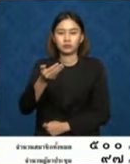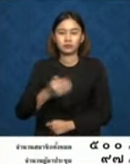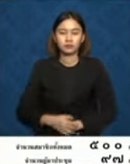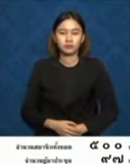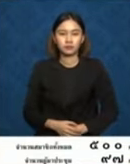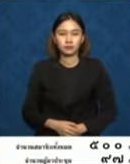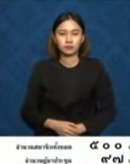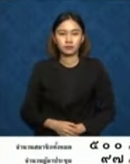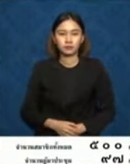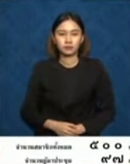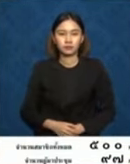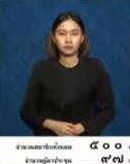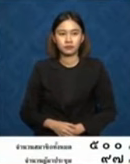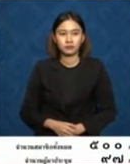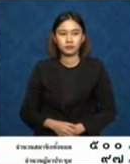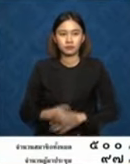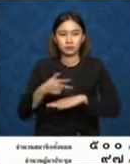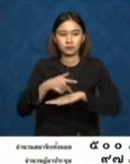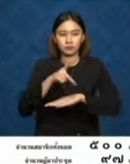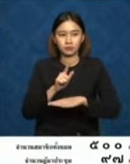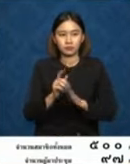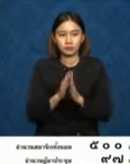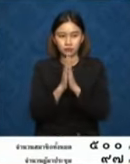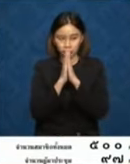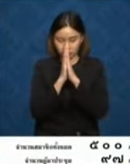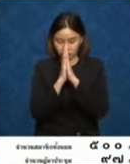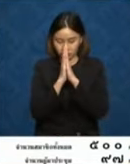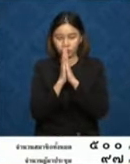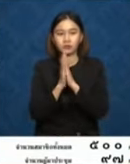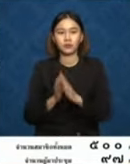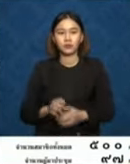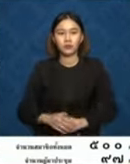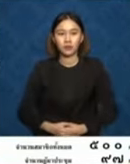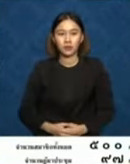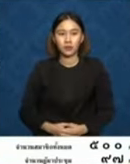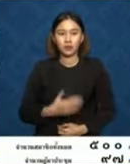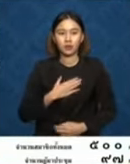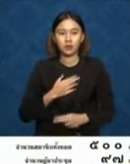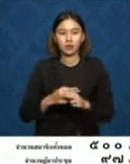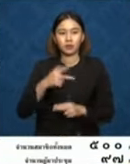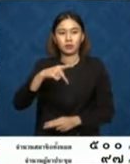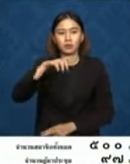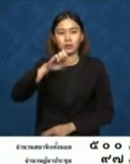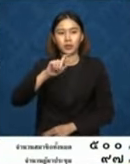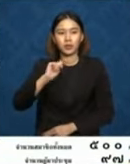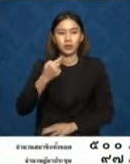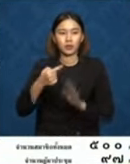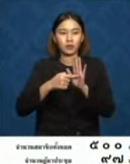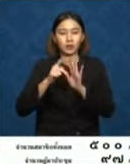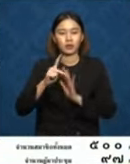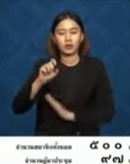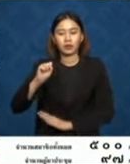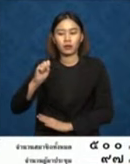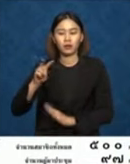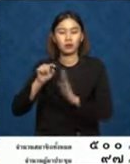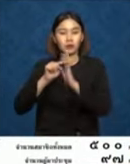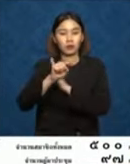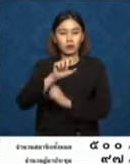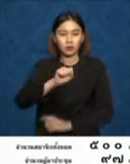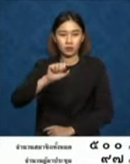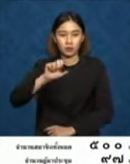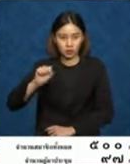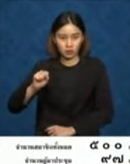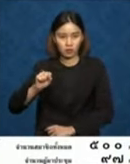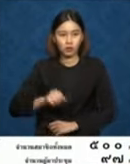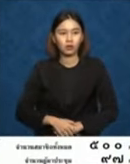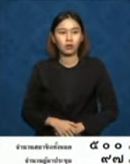โชครับ กับเรียนท่านประธานสภาผู้แทนราษฎรที่เคารพกับผมนายพิทักษ์เดชเดโชสมาชิกสภาผู้แทนราษ